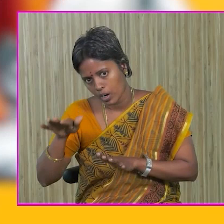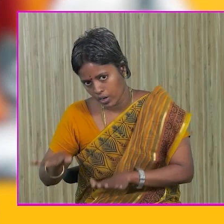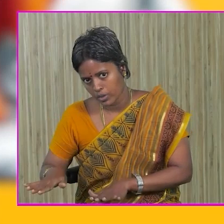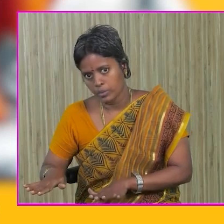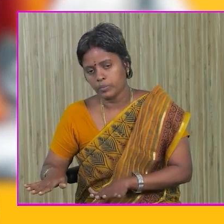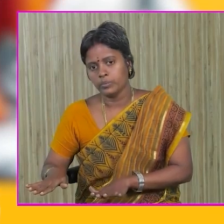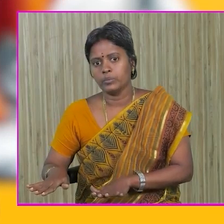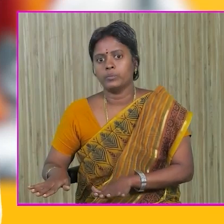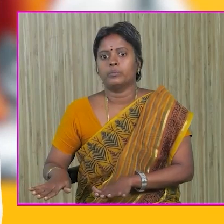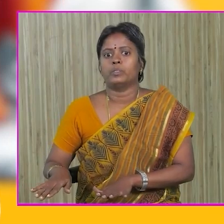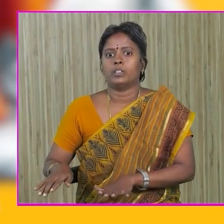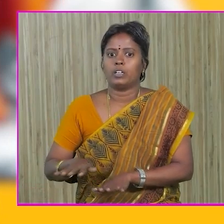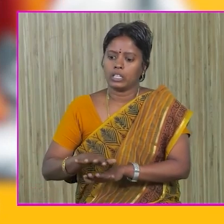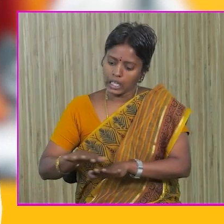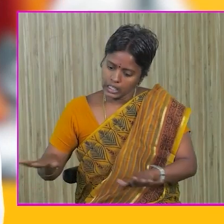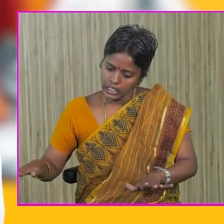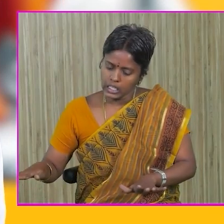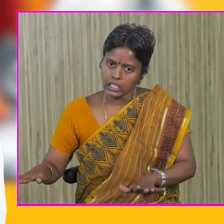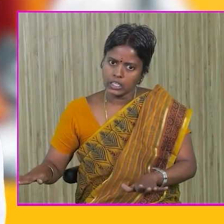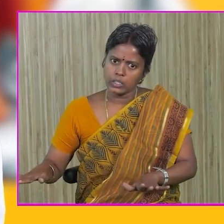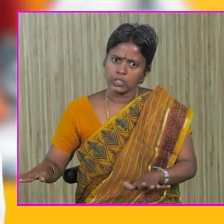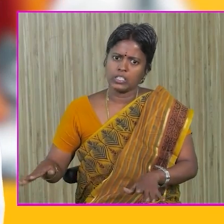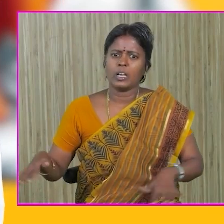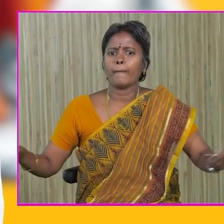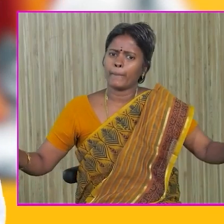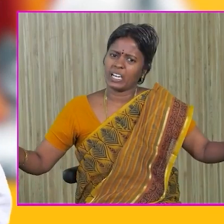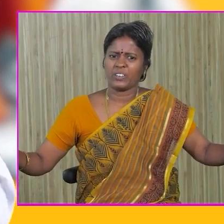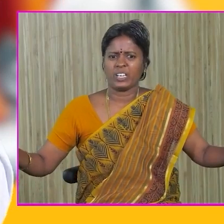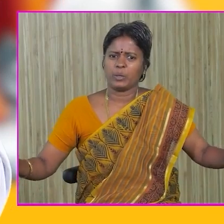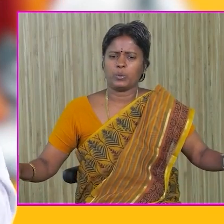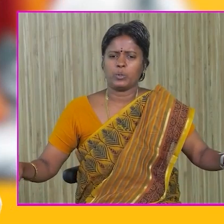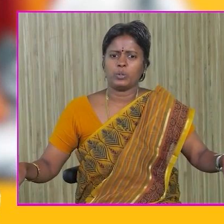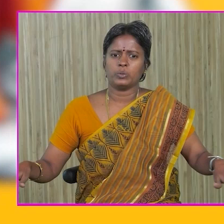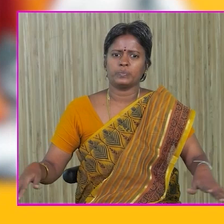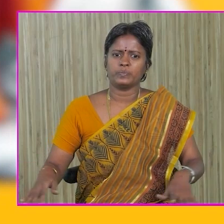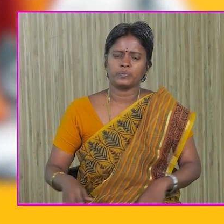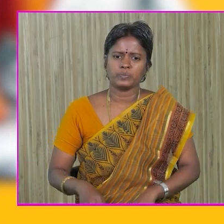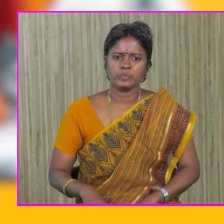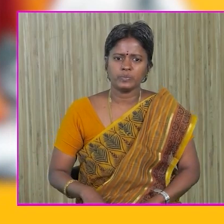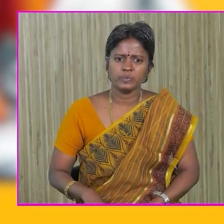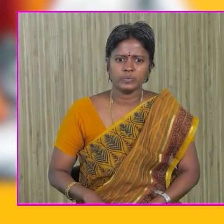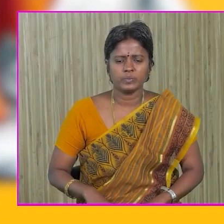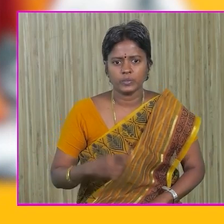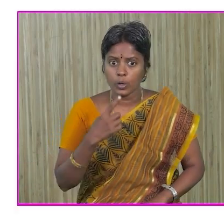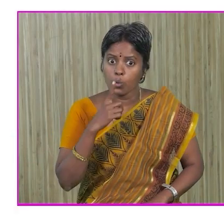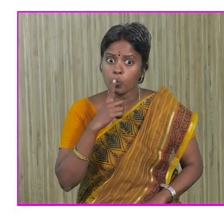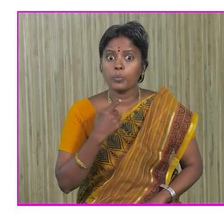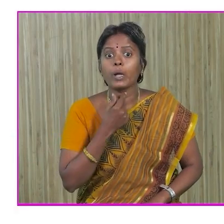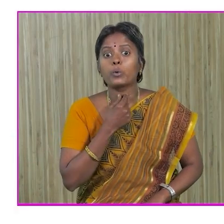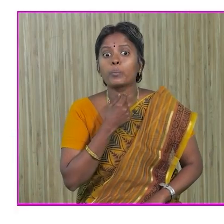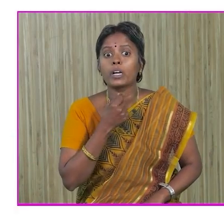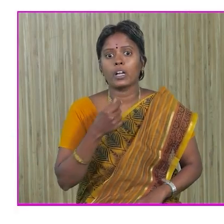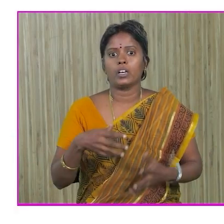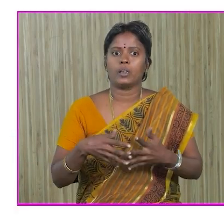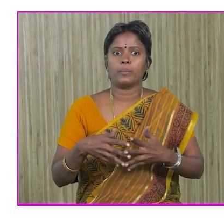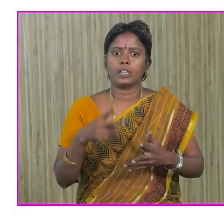குளத்து அறுநீர் பறவை போல் என்றொரு செய்யலும் உண்டு. உண்மையான நண்பர்களை கண்டறியலாம். உதாரணமாக,